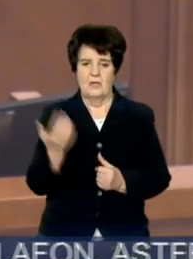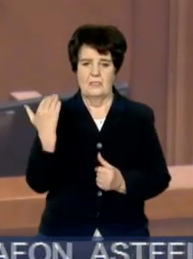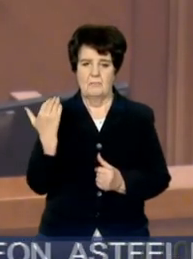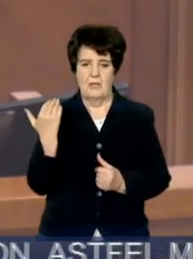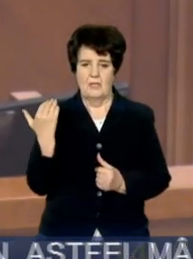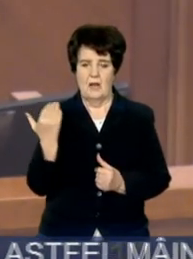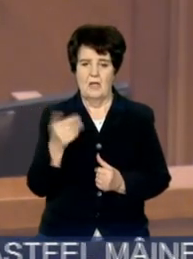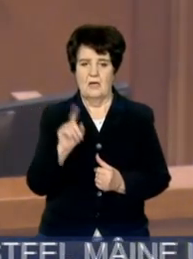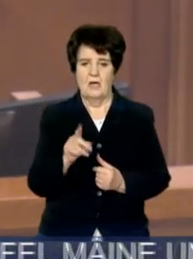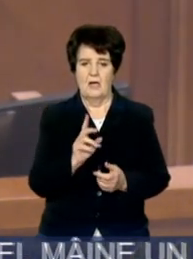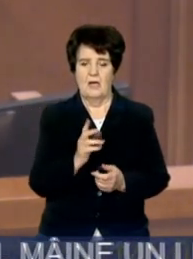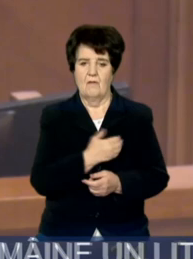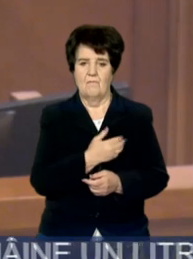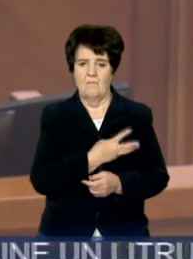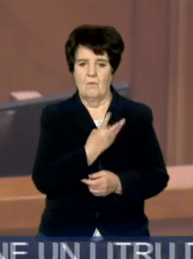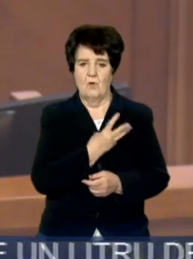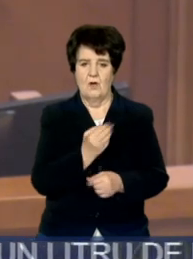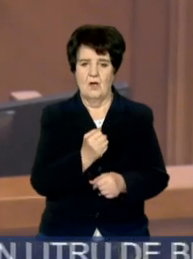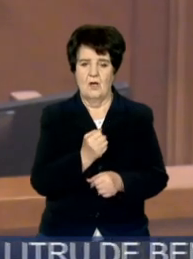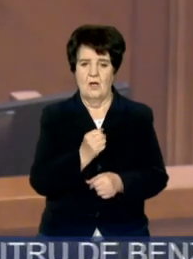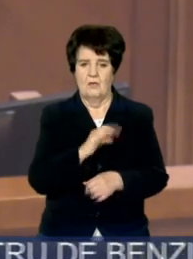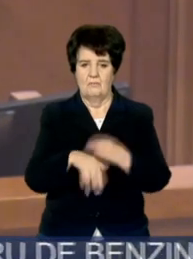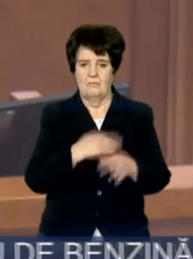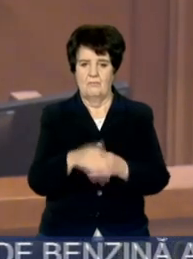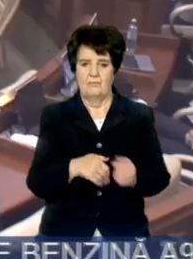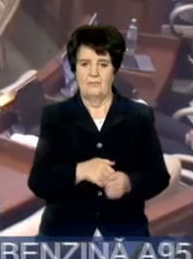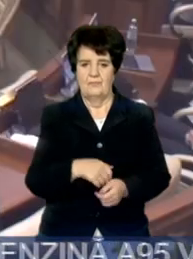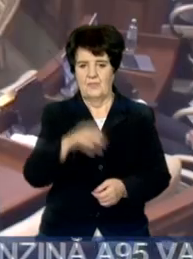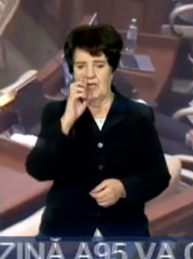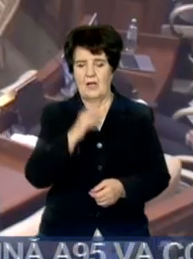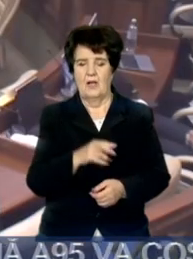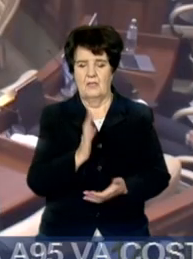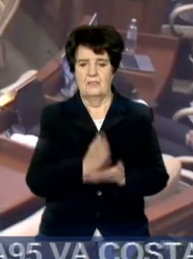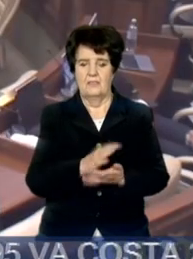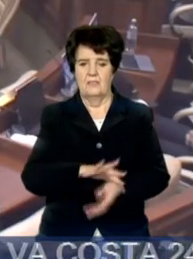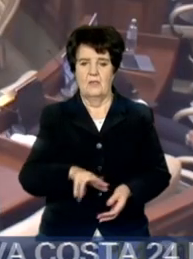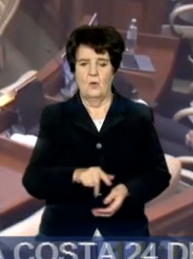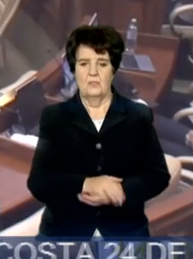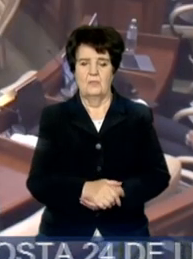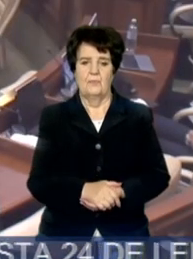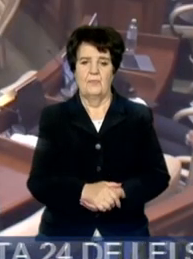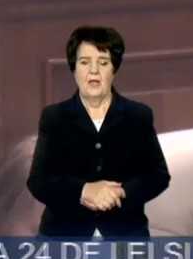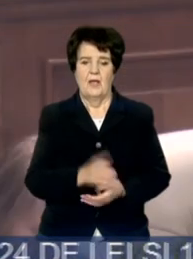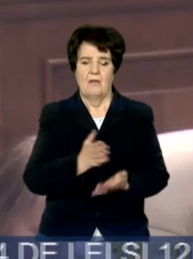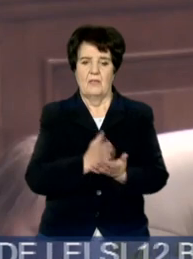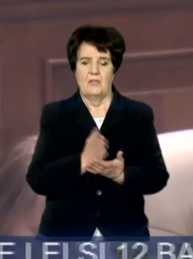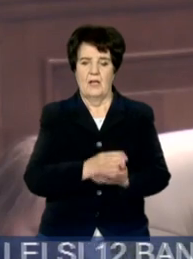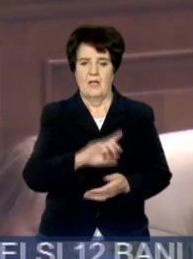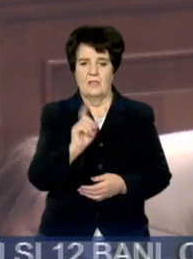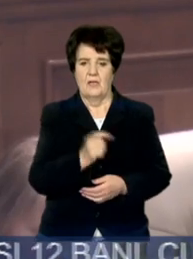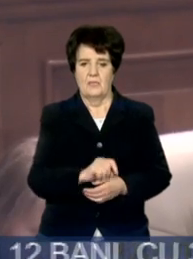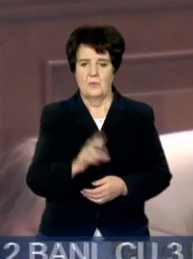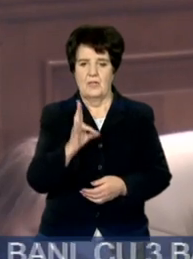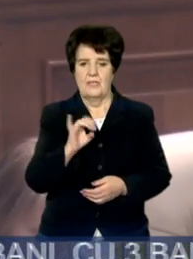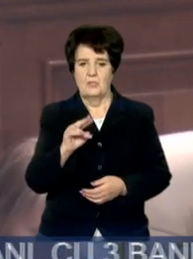celor care vor să dezbine țara sunt niște hoți deputatul care a ieșit veteran al războiului de la